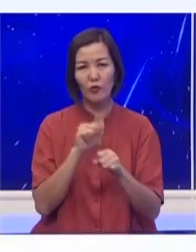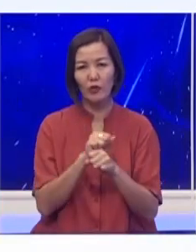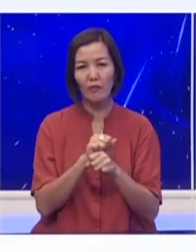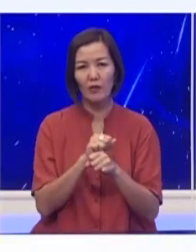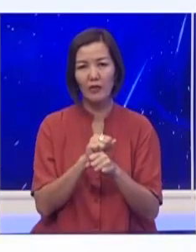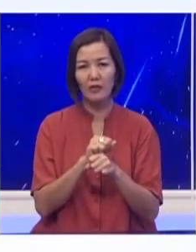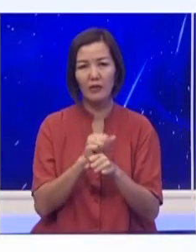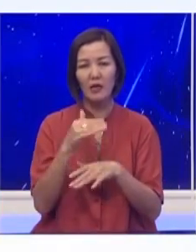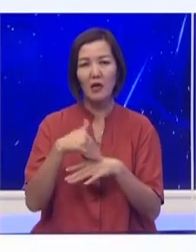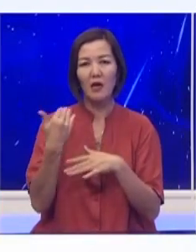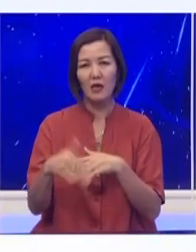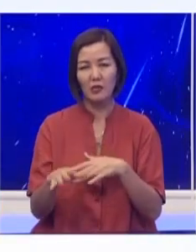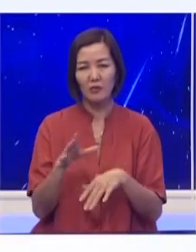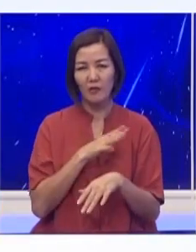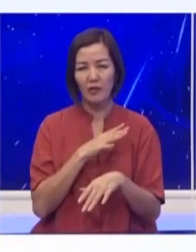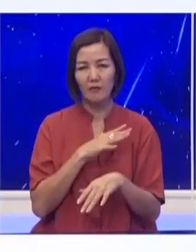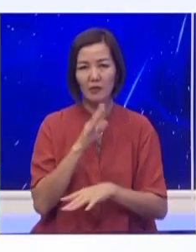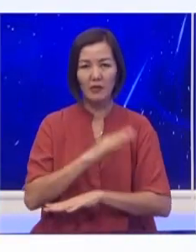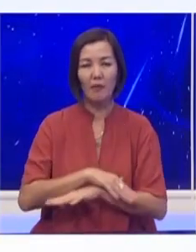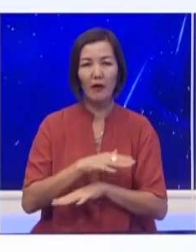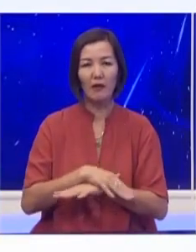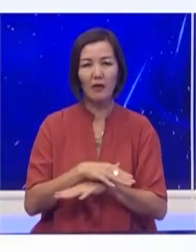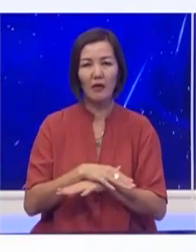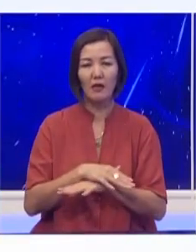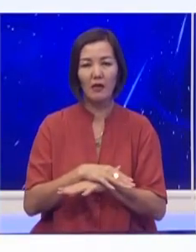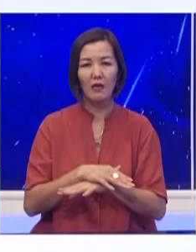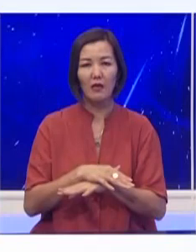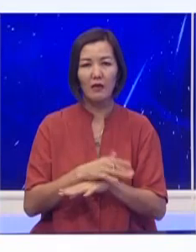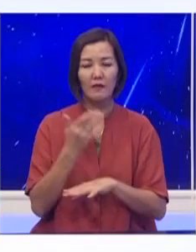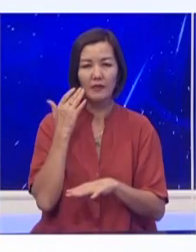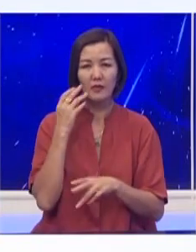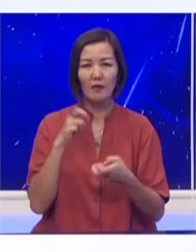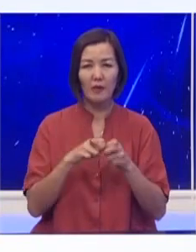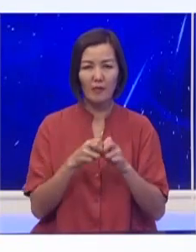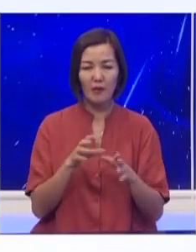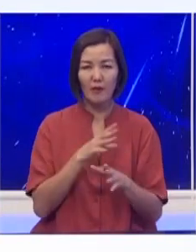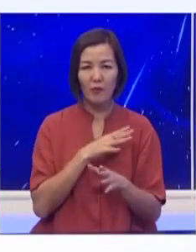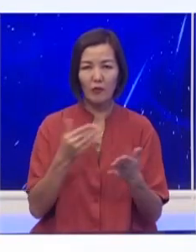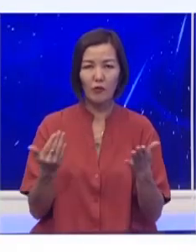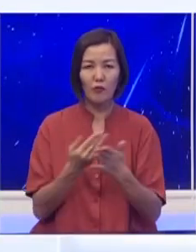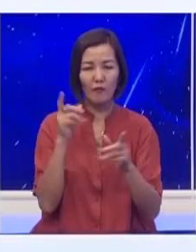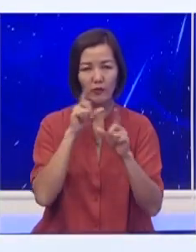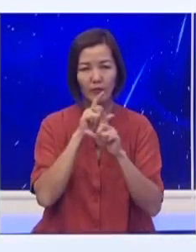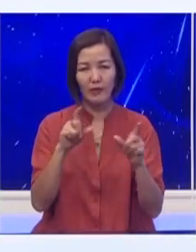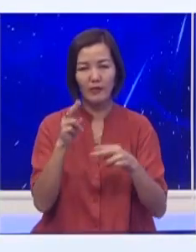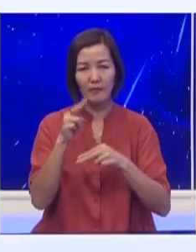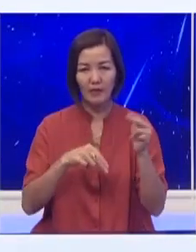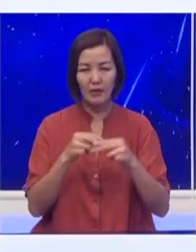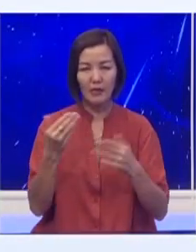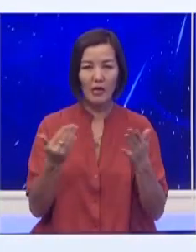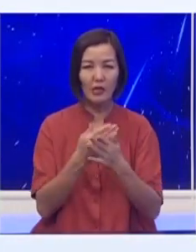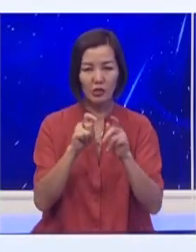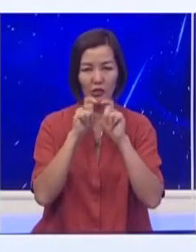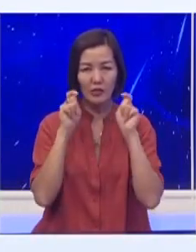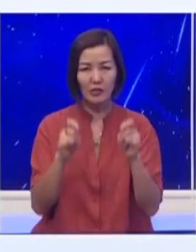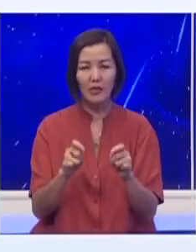сауақтан қала беретінбіз. Ал енді өзімізге жаңа технология, новый мектеп салынды. Енді